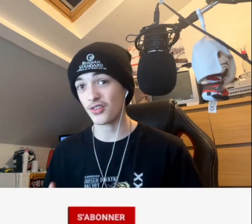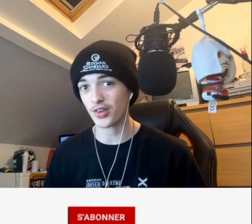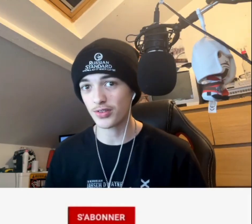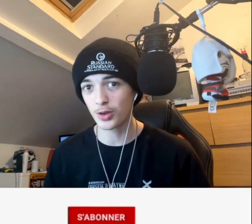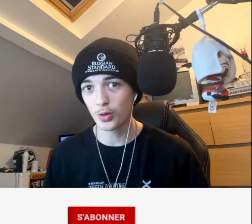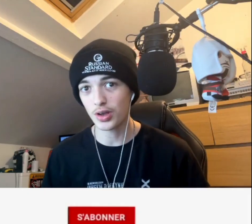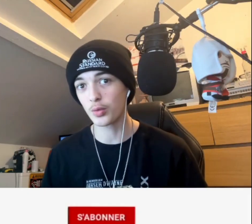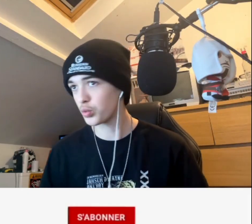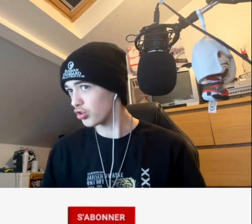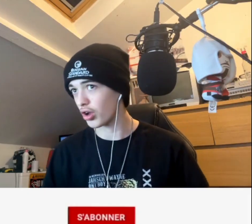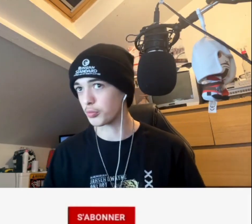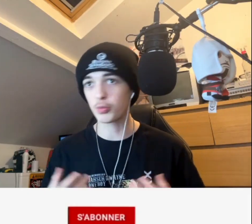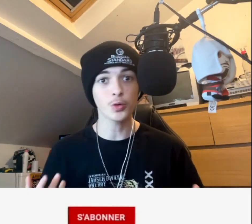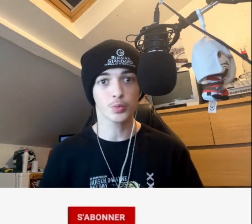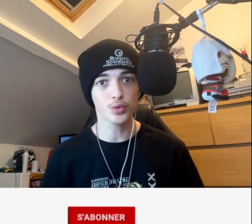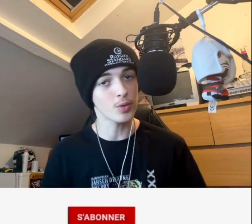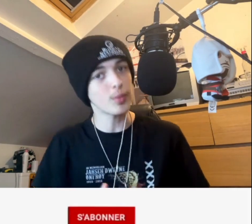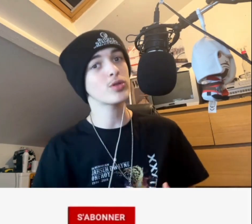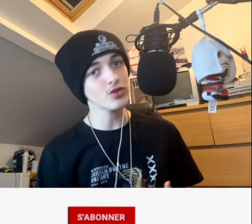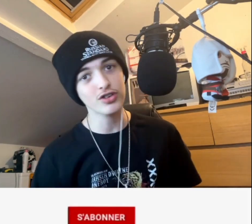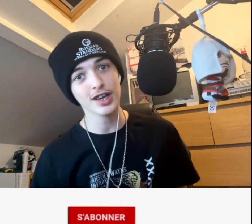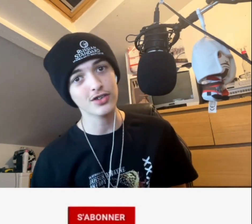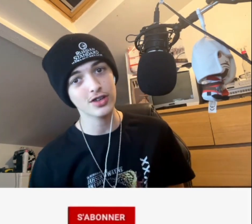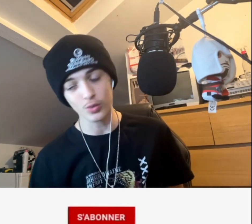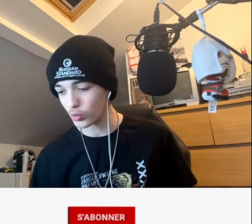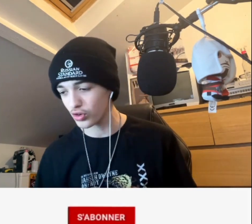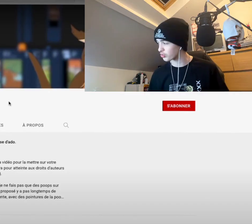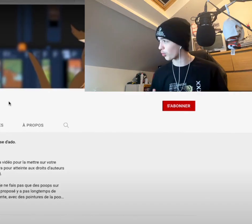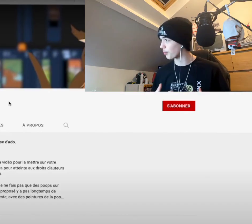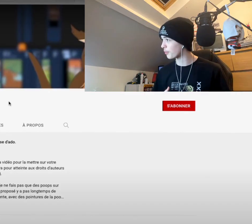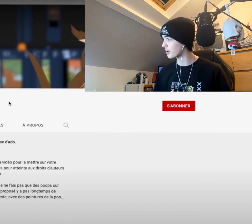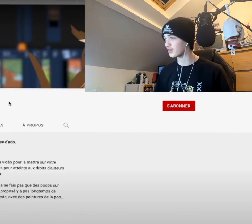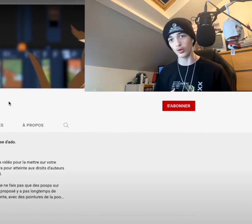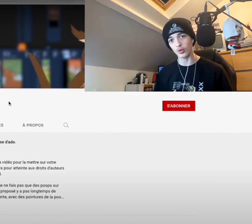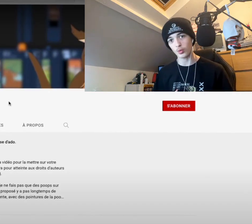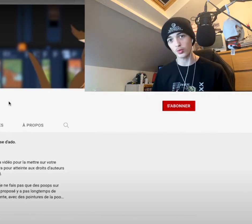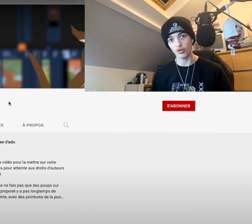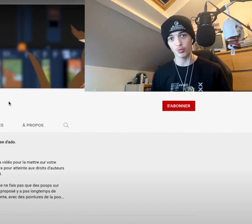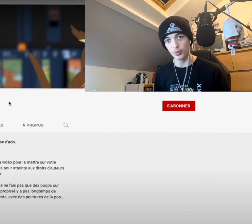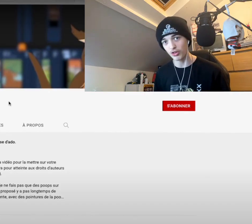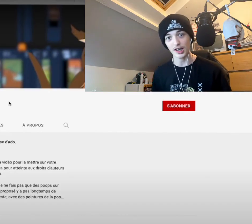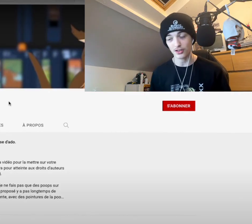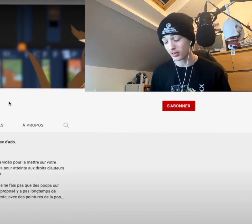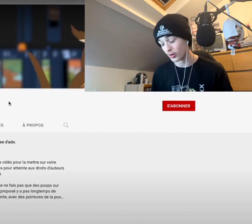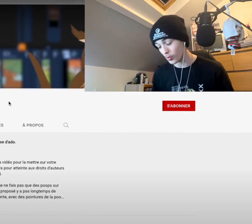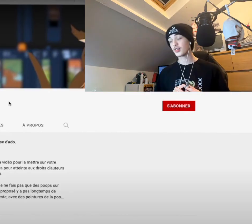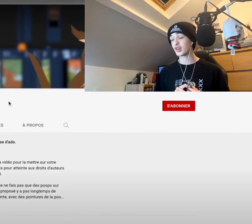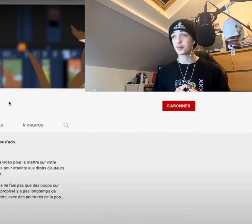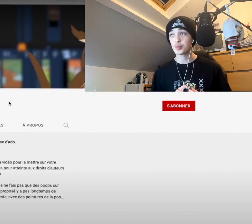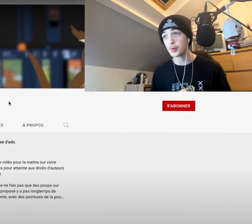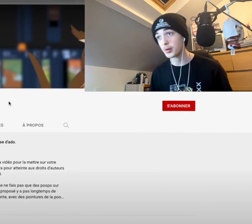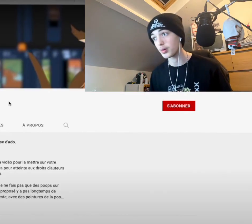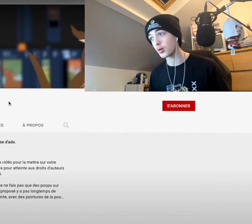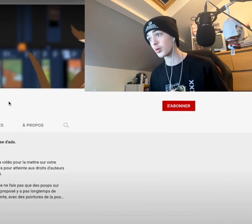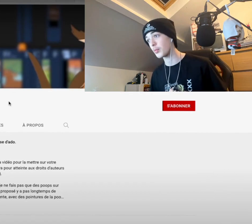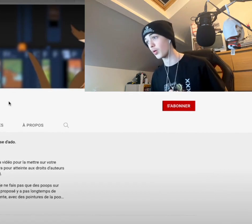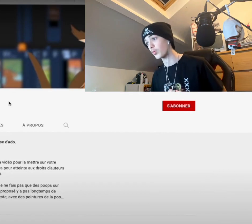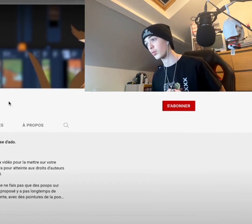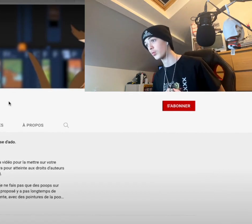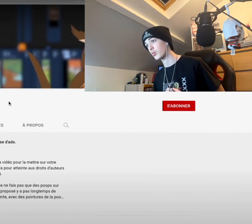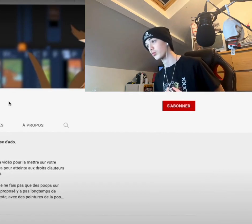écouté ta fin de vidéo et oui c'est un petit peu une pub Mais en même temps j'ai réagi et tout Je prends pas place de ton Youtube Pouc J'ai réagi c'est cool Si ça te plaît pas